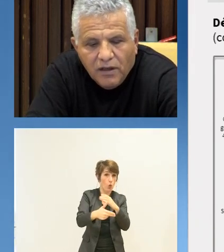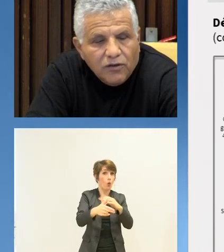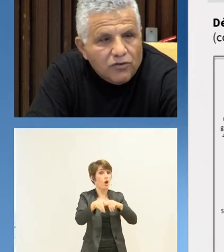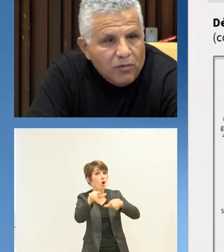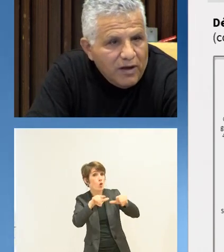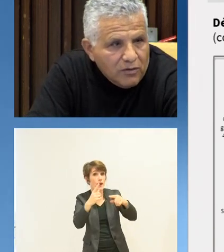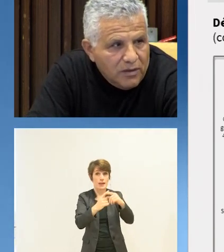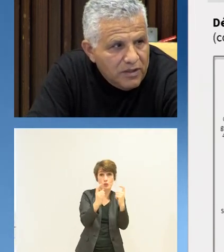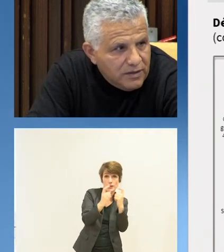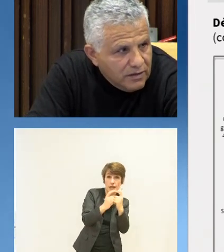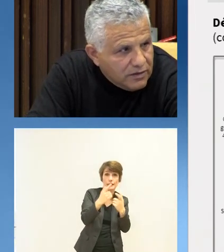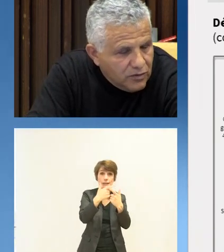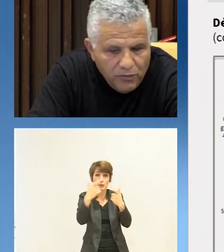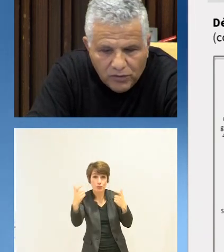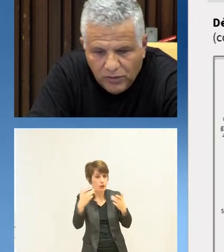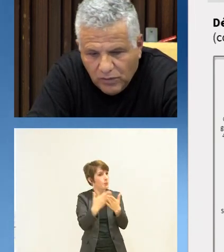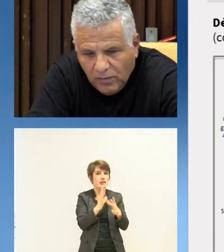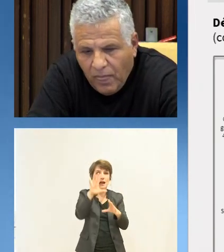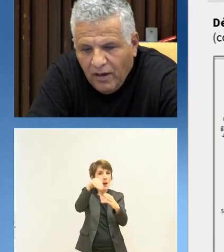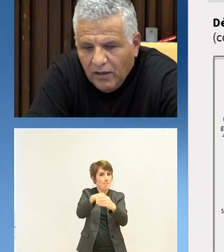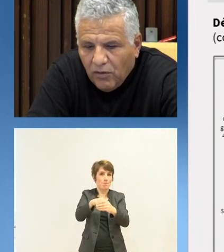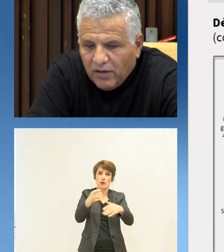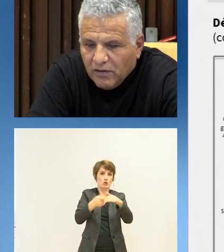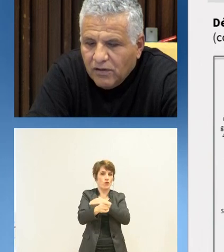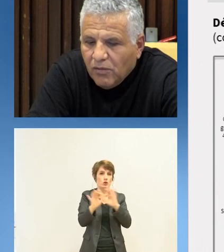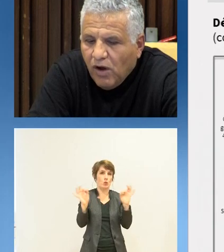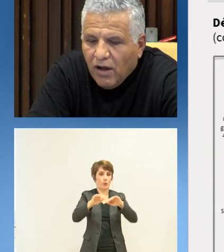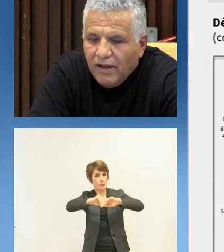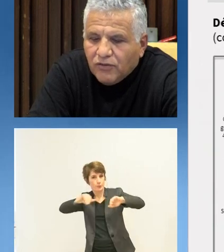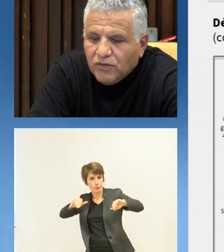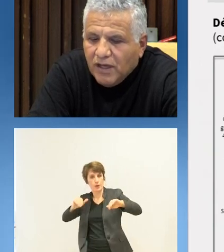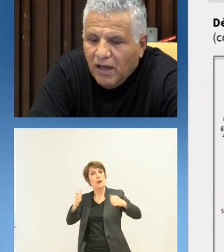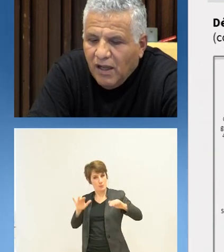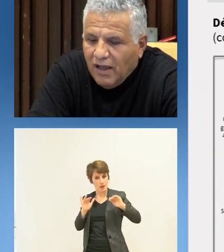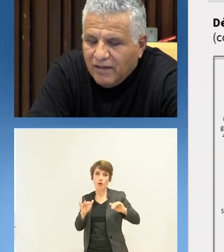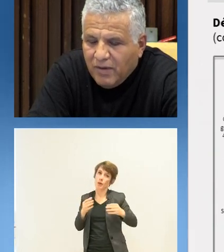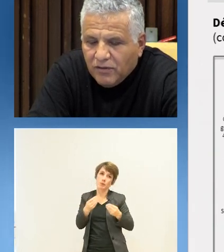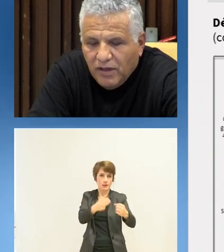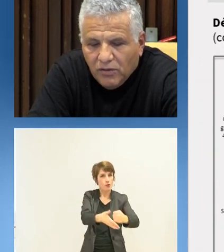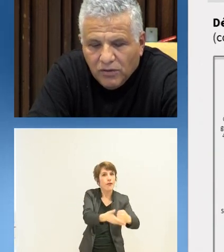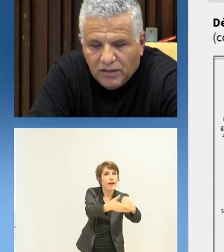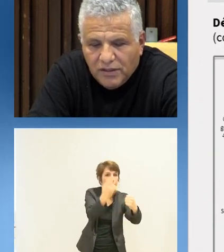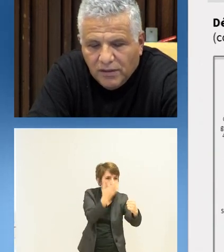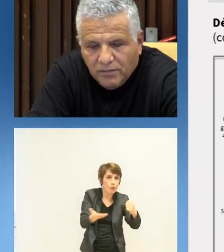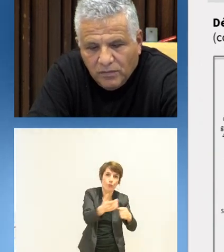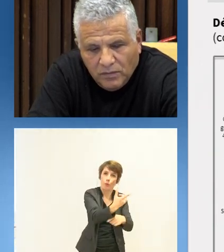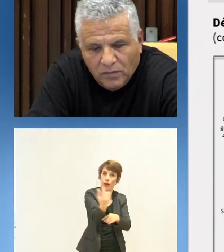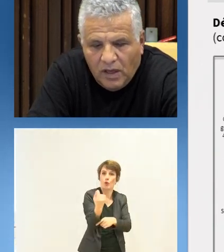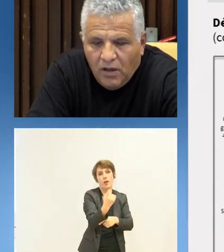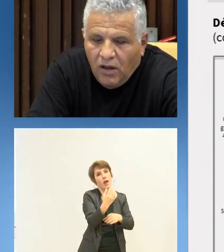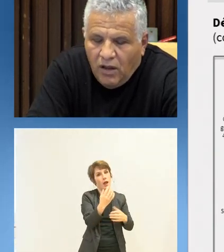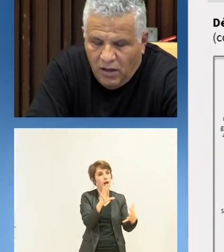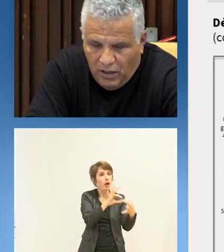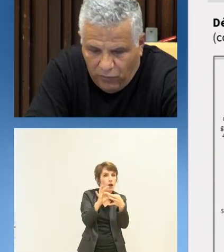fluides ne sont pas comptabilisés dans ces subventions il représente néanmoins un réel soutien à ses partenaires au quotidien